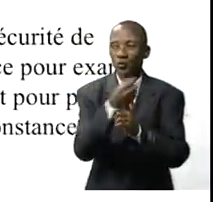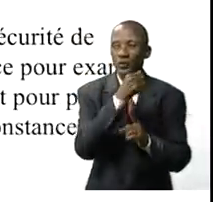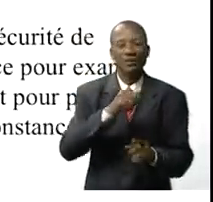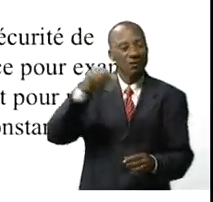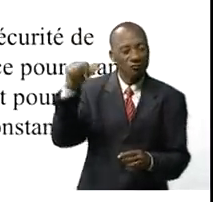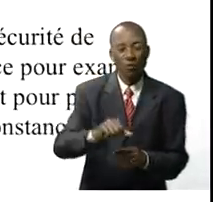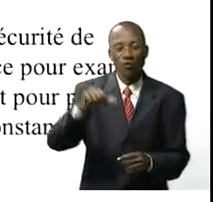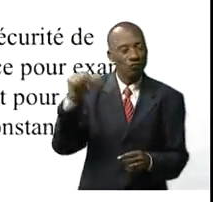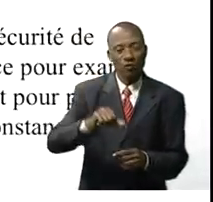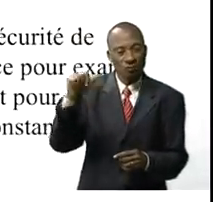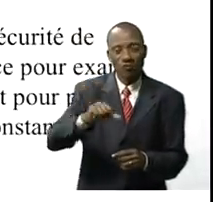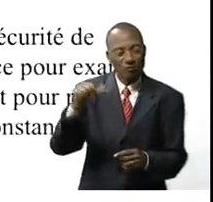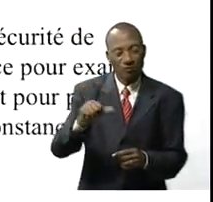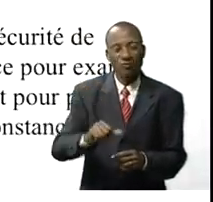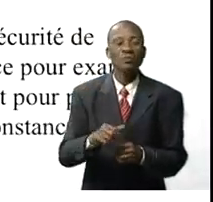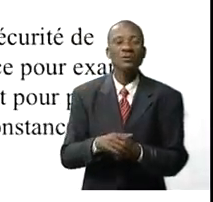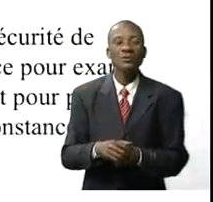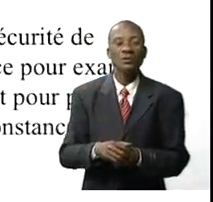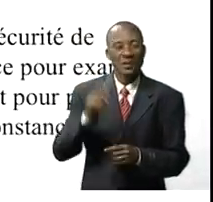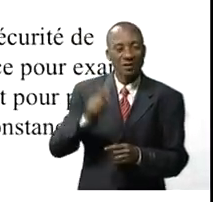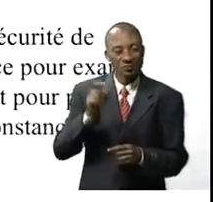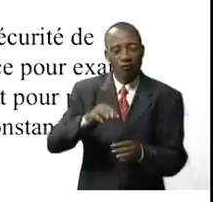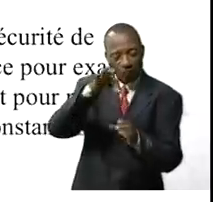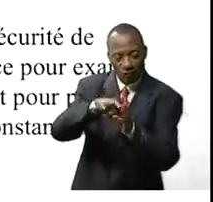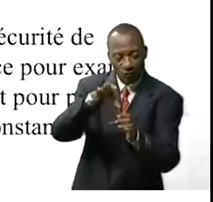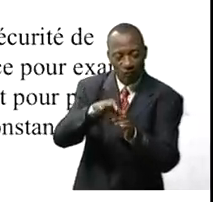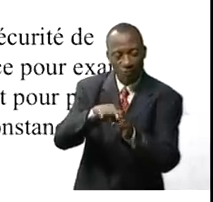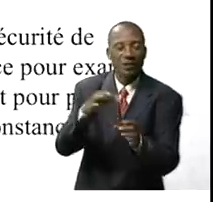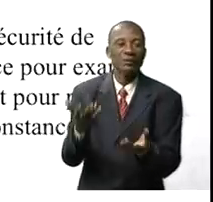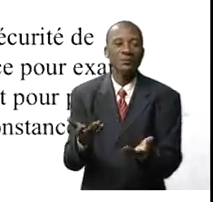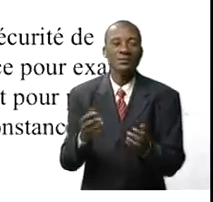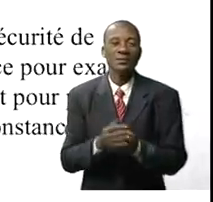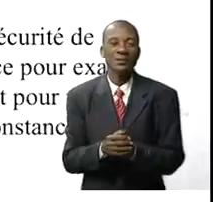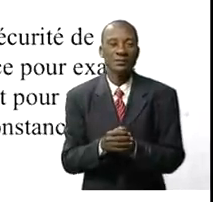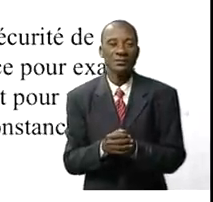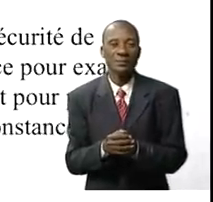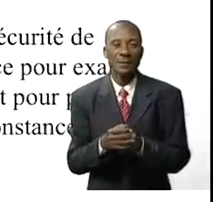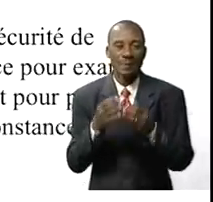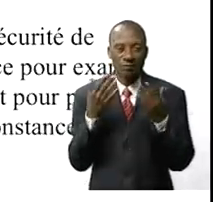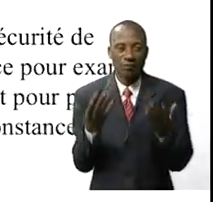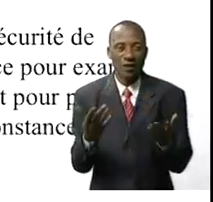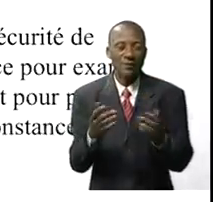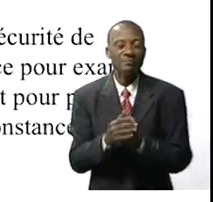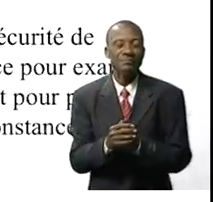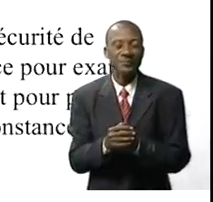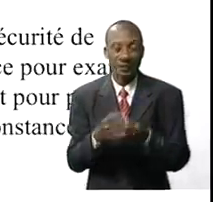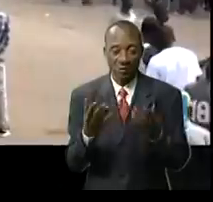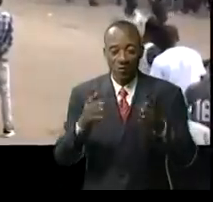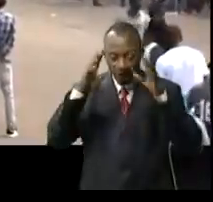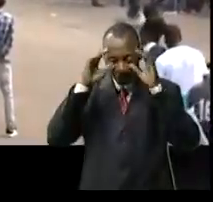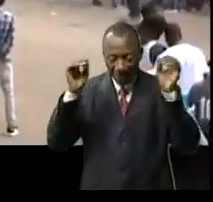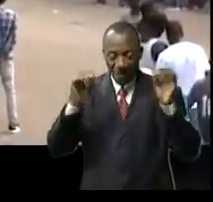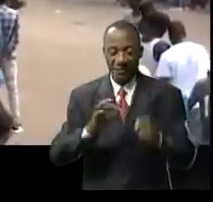Condé. Ils ont appelé à une réunion d'urgence de l'organisation ce lundi. Alpha Condé est en lieu sûr, avait indiqué le chef putschiste